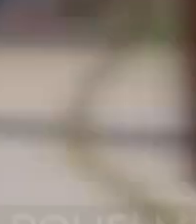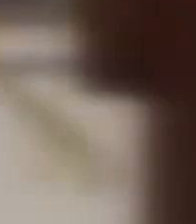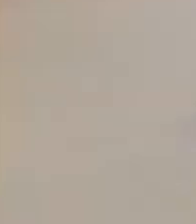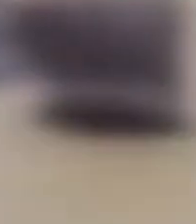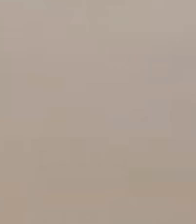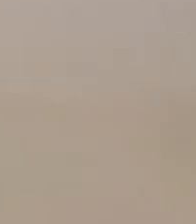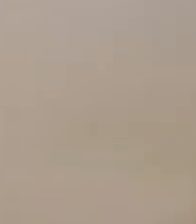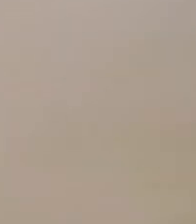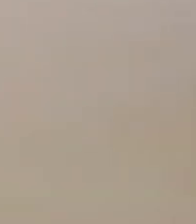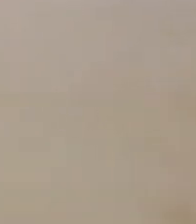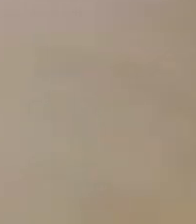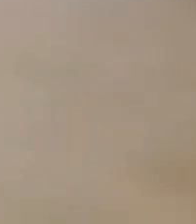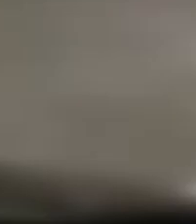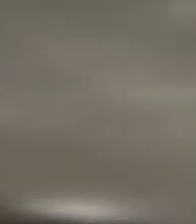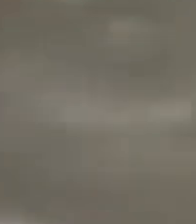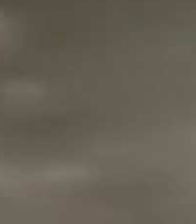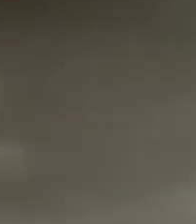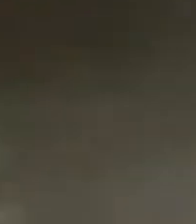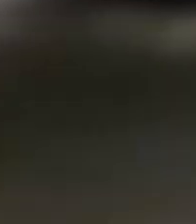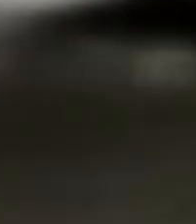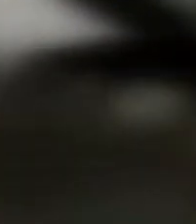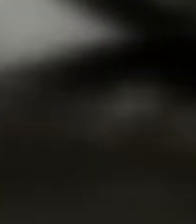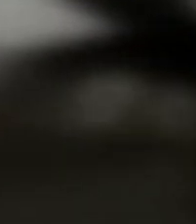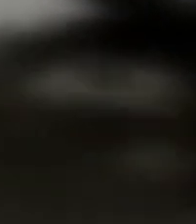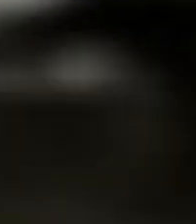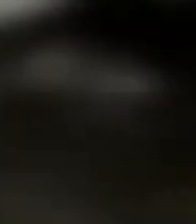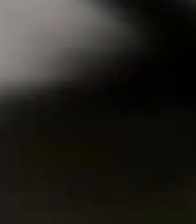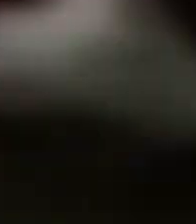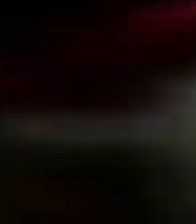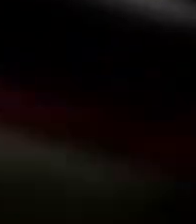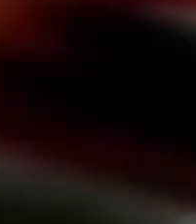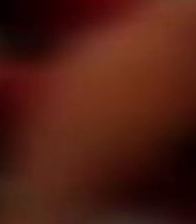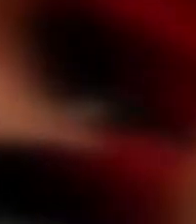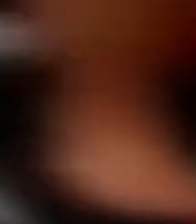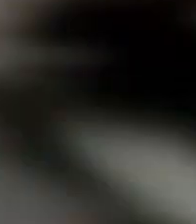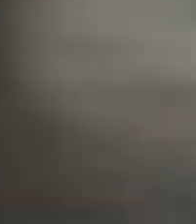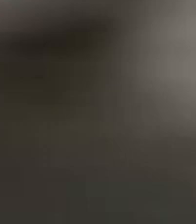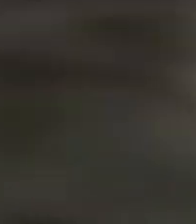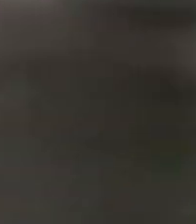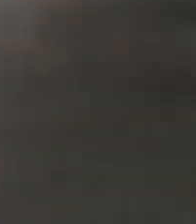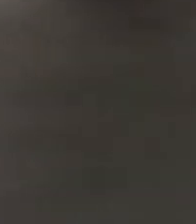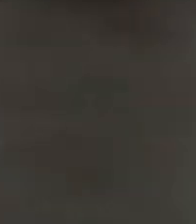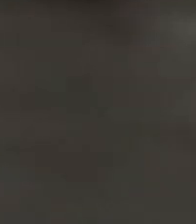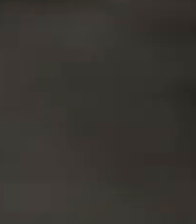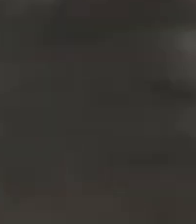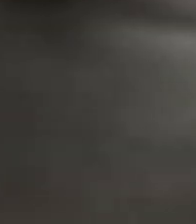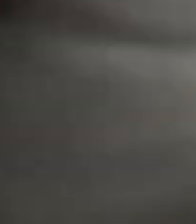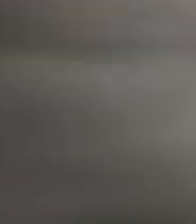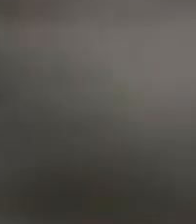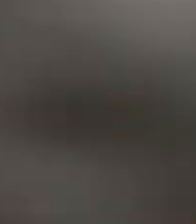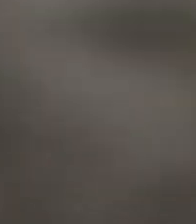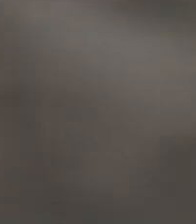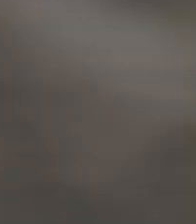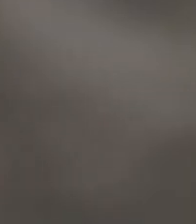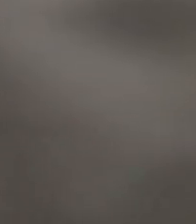Sabtu pukul 4 pagi. Banjir mencapai 1,5 meter membuat aktivitas warga terganggu karena permukiman tidak